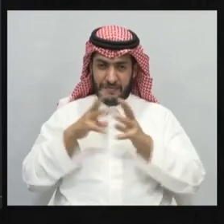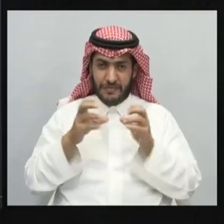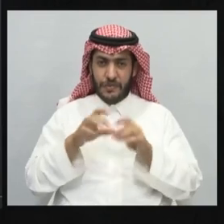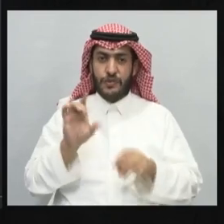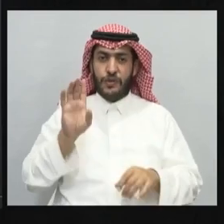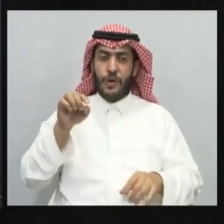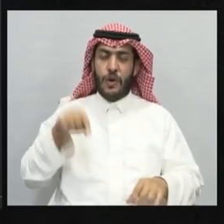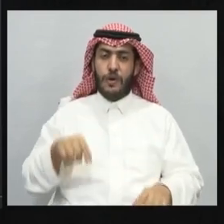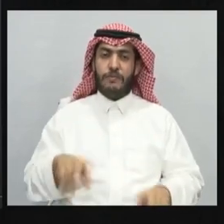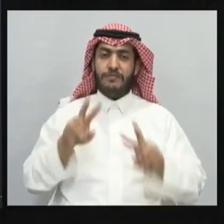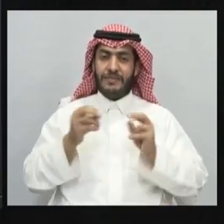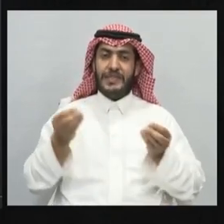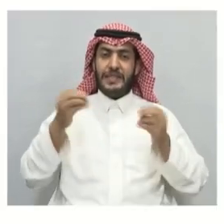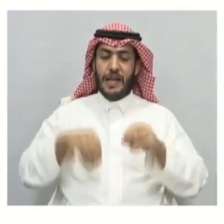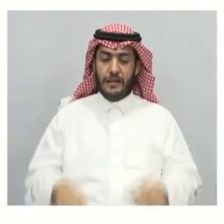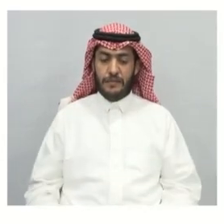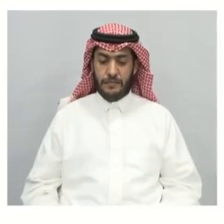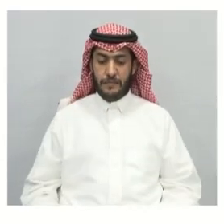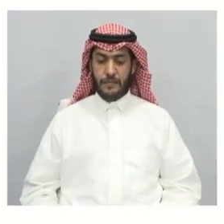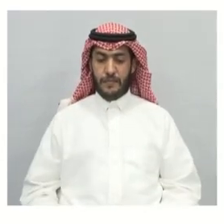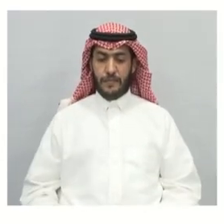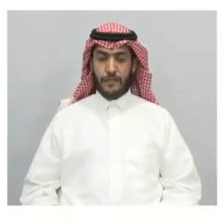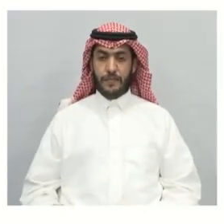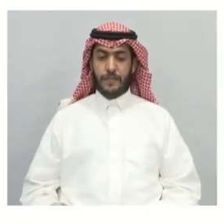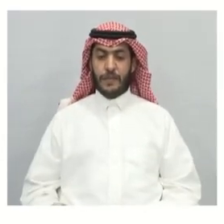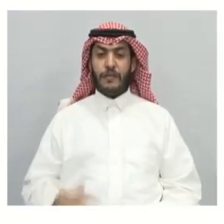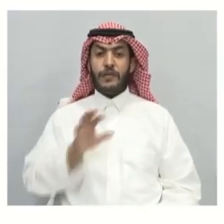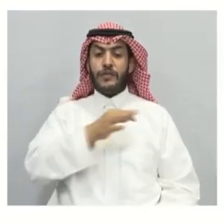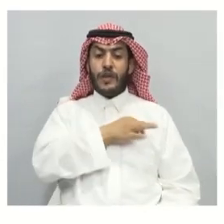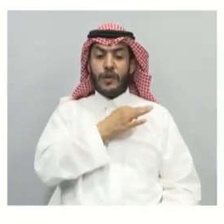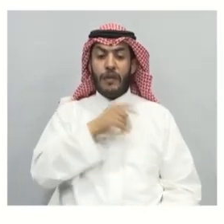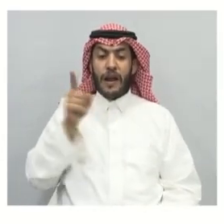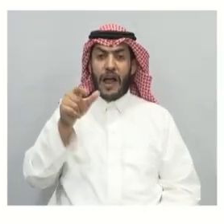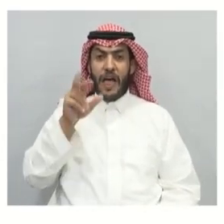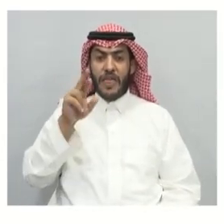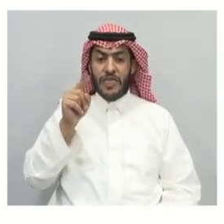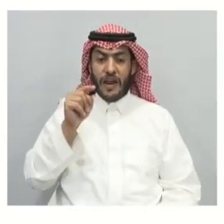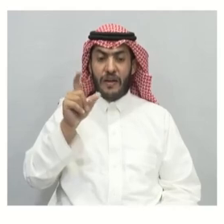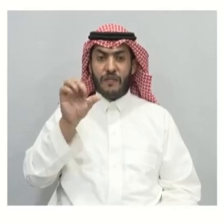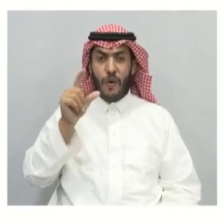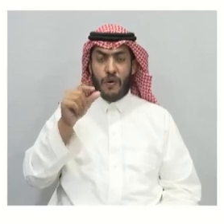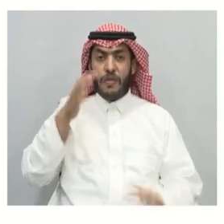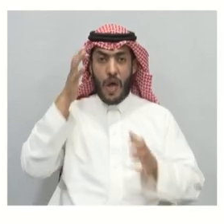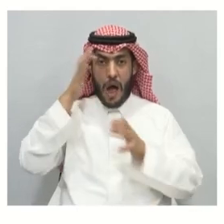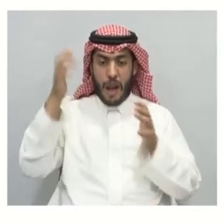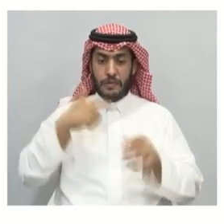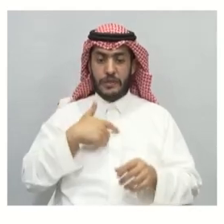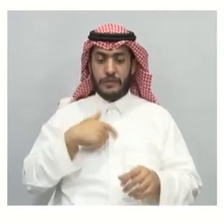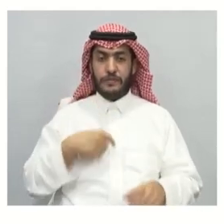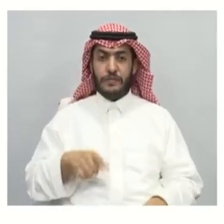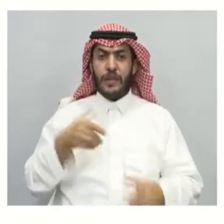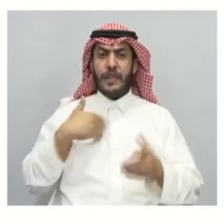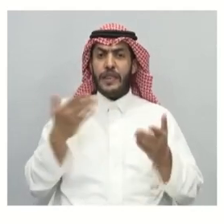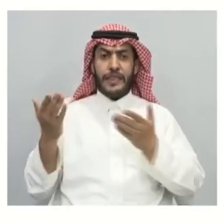نتعرف عليها بشكل كبير في تجربه رذرفورد اول علماء او بعض العلماء الذين